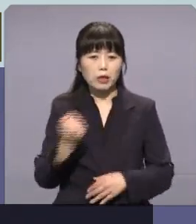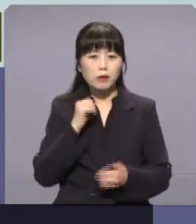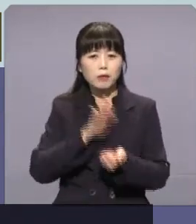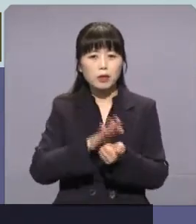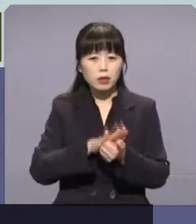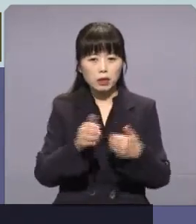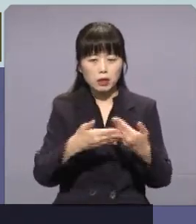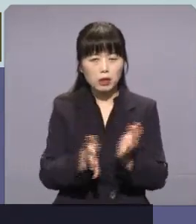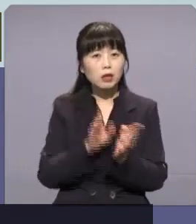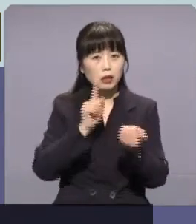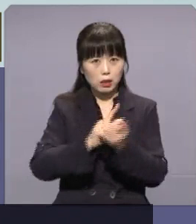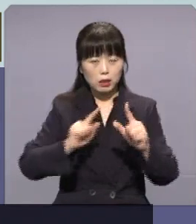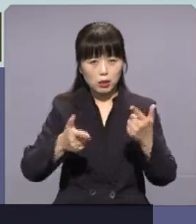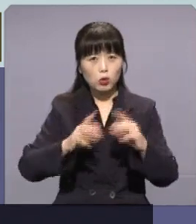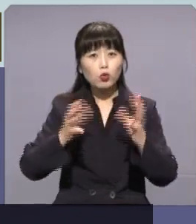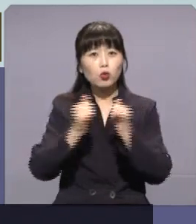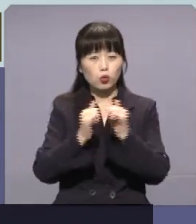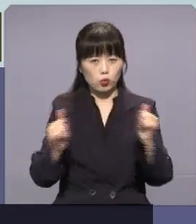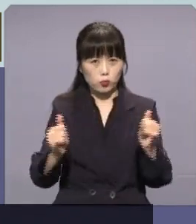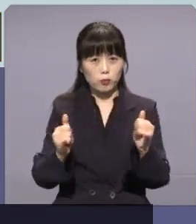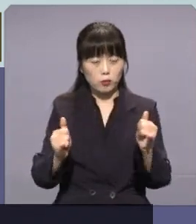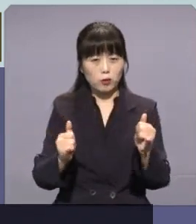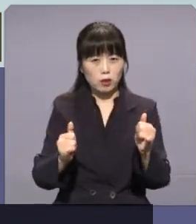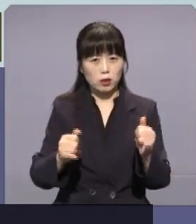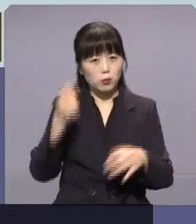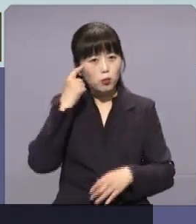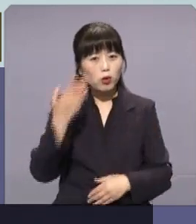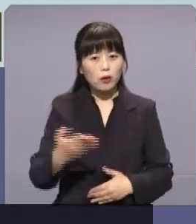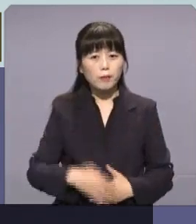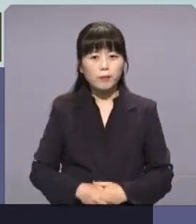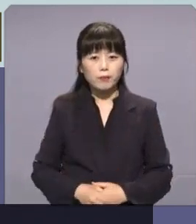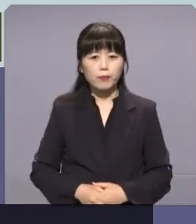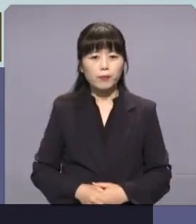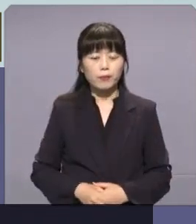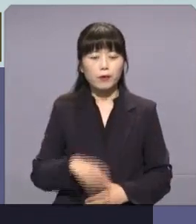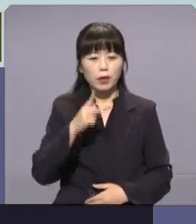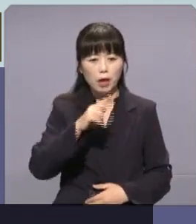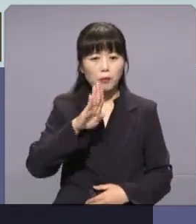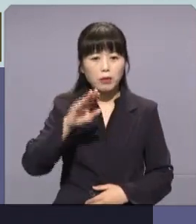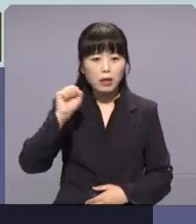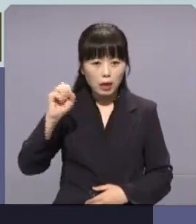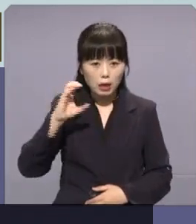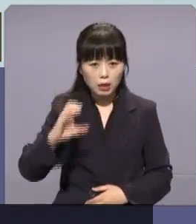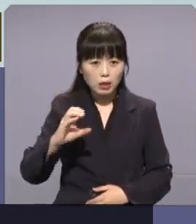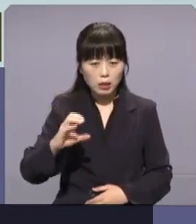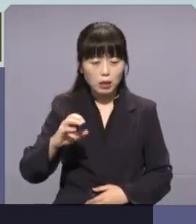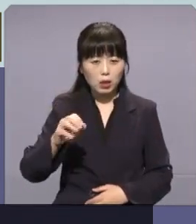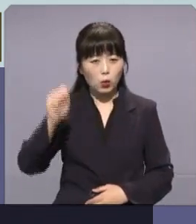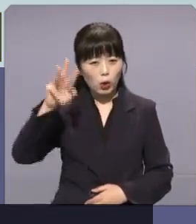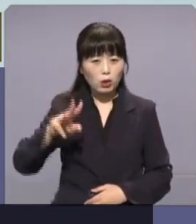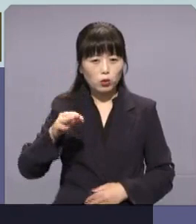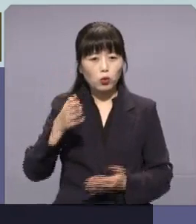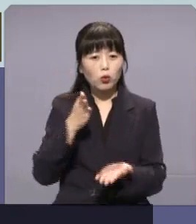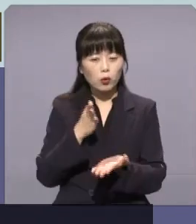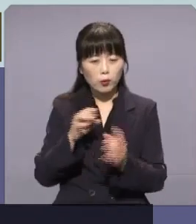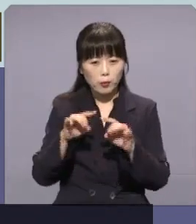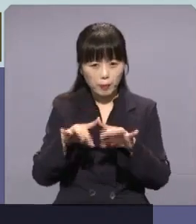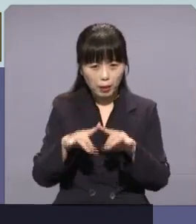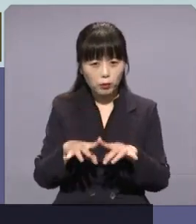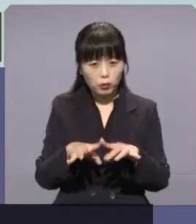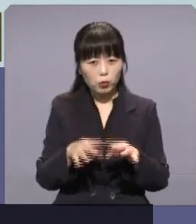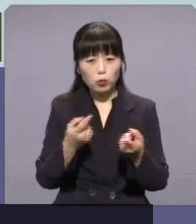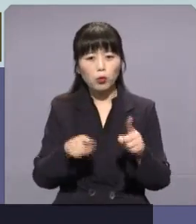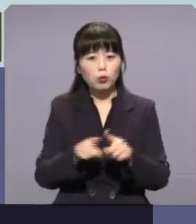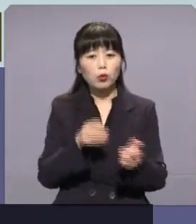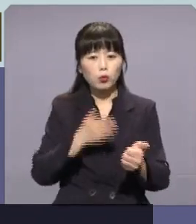지지층 상대가 아니라 전 국민에게 물었습니다. 자, KBC 광주방송 그리고 UPI 뉴스 공동 의뢰고요. 넥스트